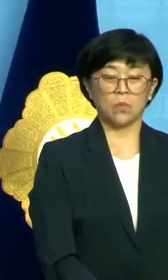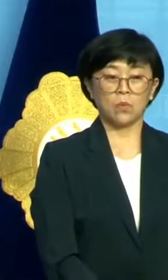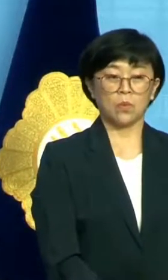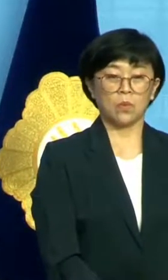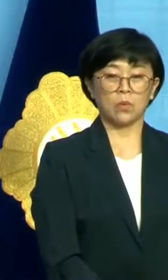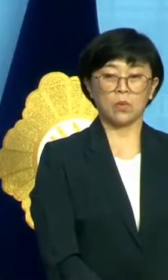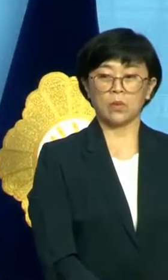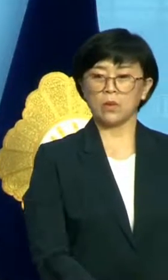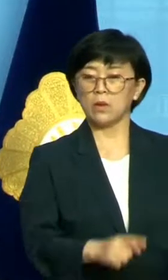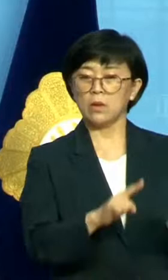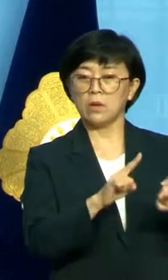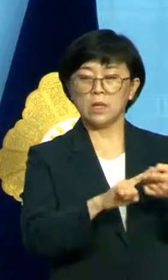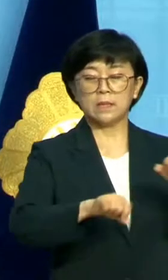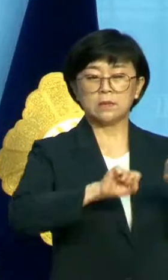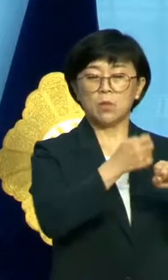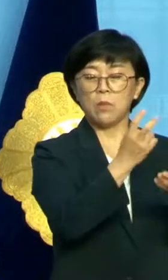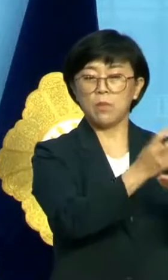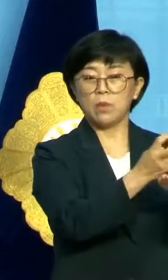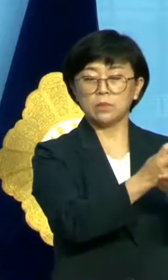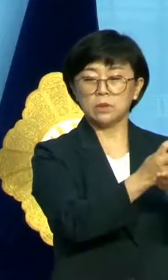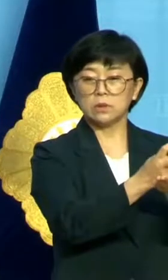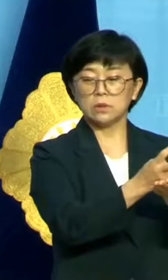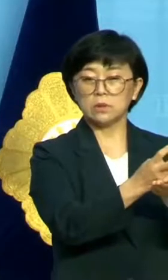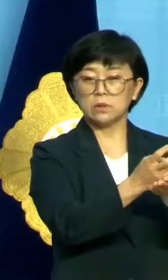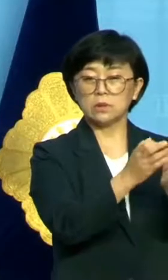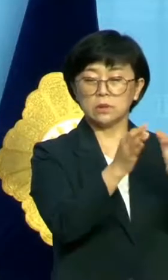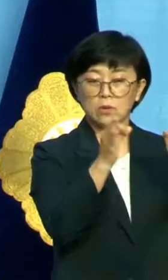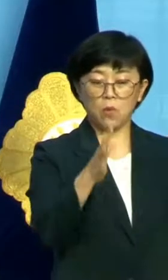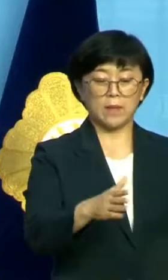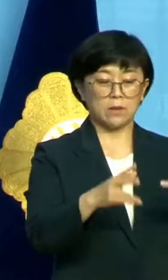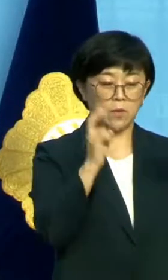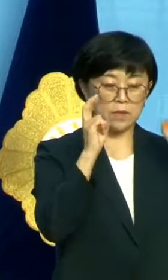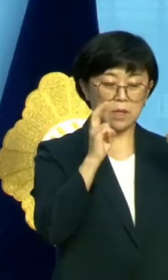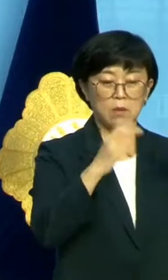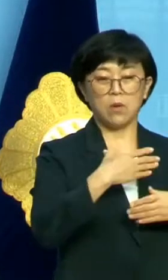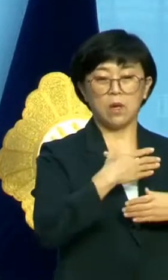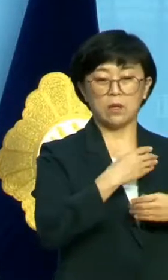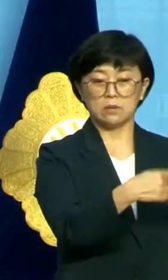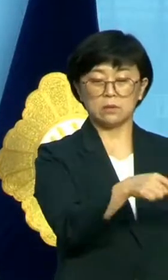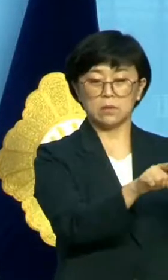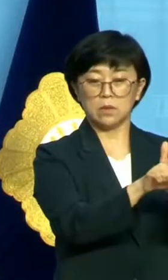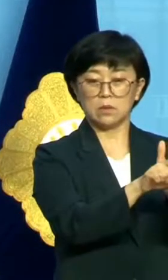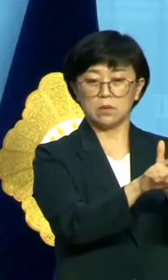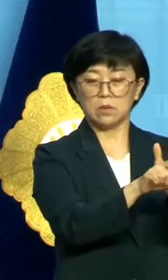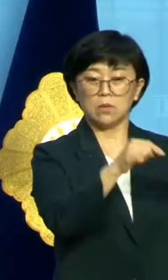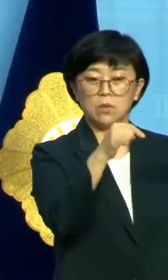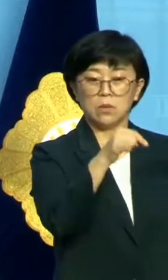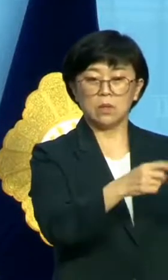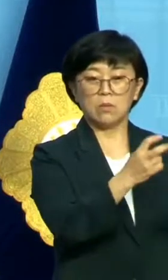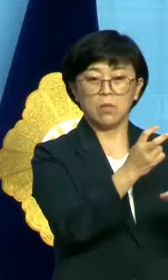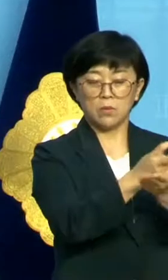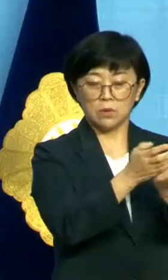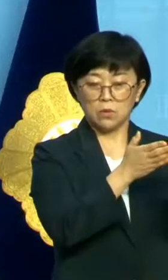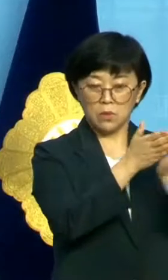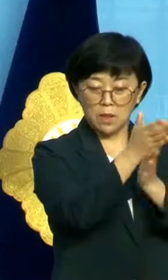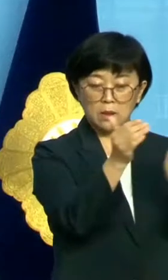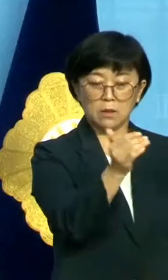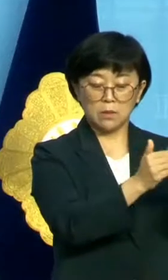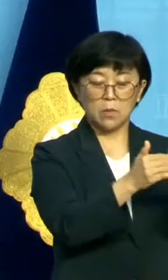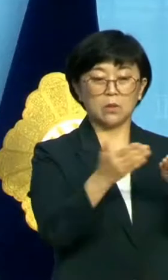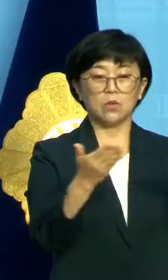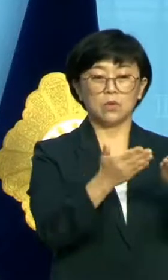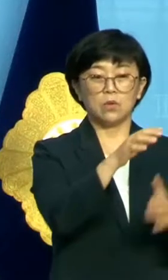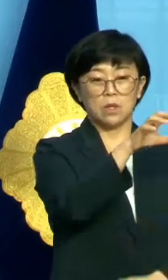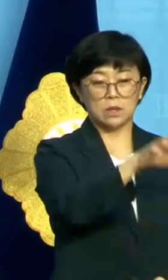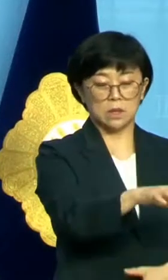우선 중대재해기업처벌법 등 그동안 이제 직장 안정, 안전을 위해서 논의되었던 법들을 통과시켜서